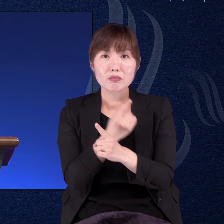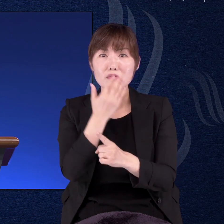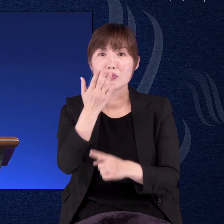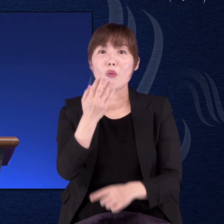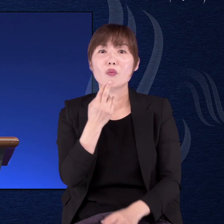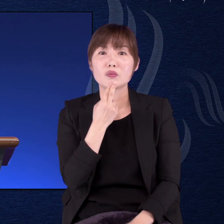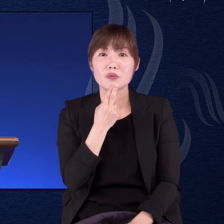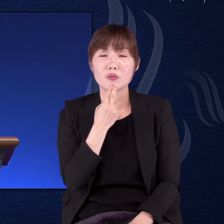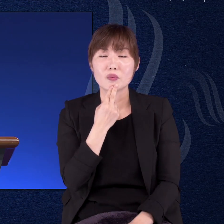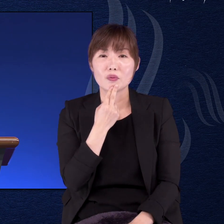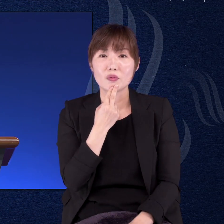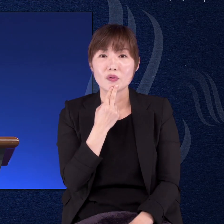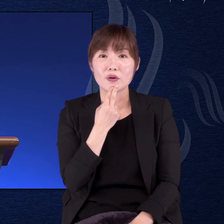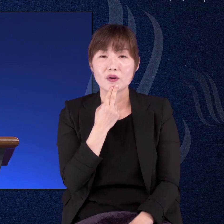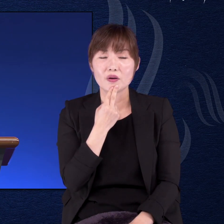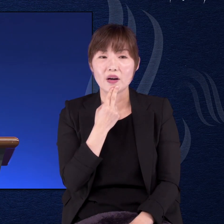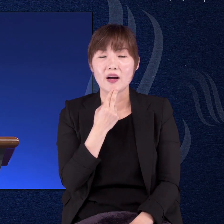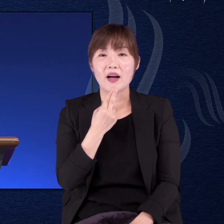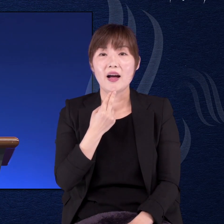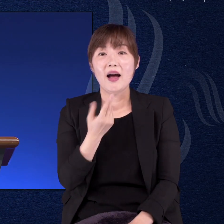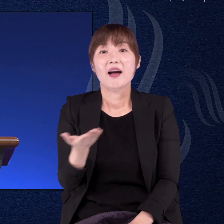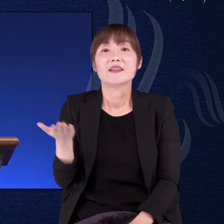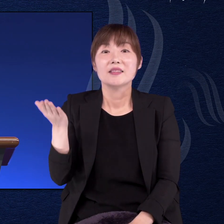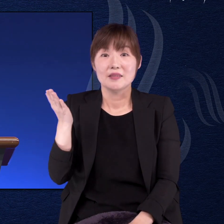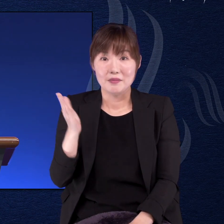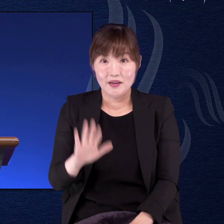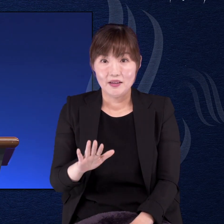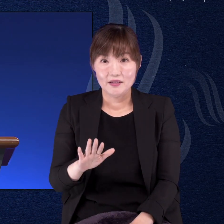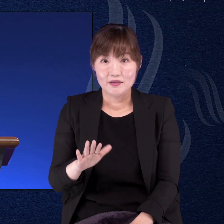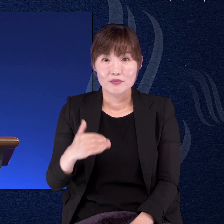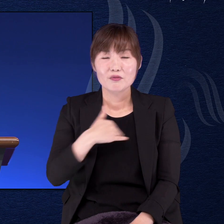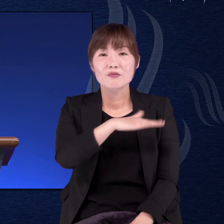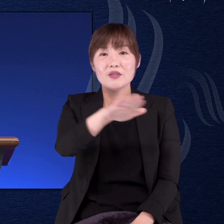우리는 선택할 수 있어요. 반응을.